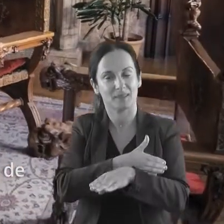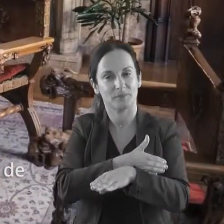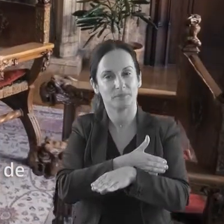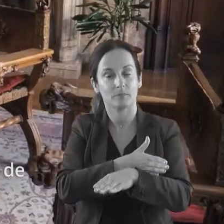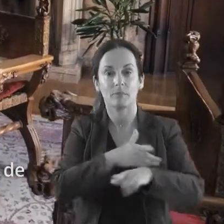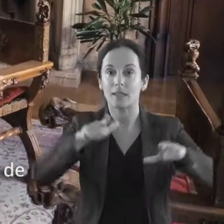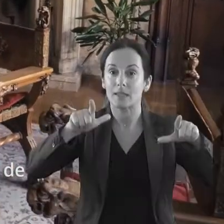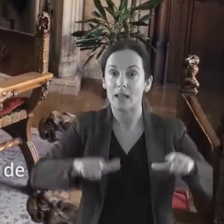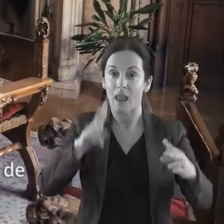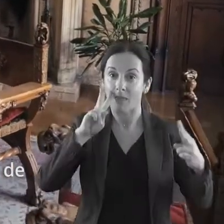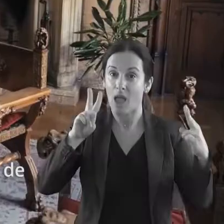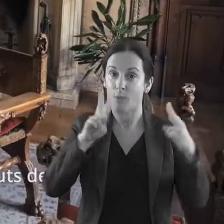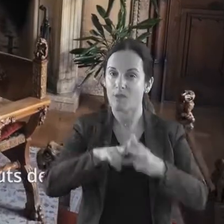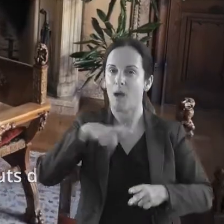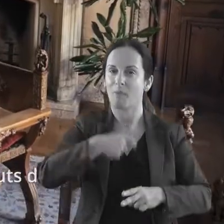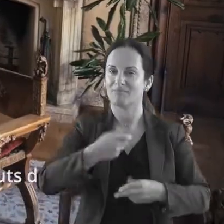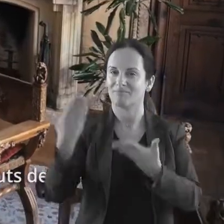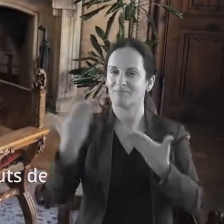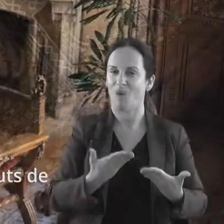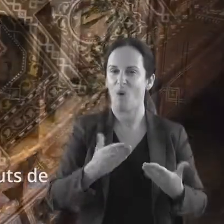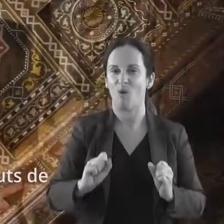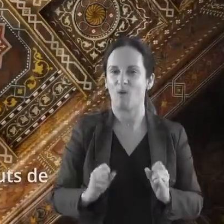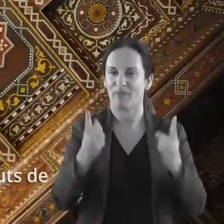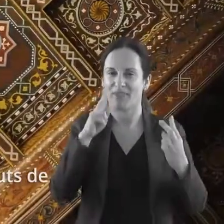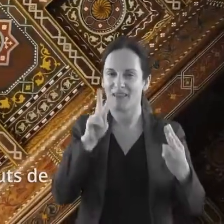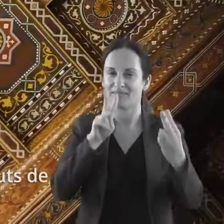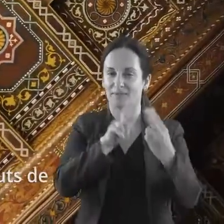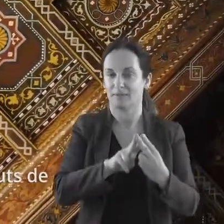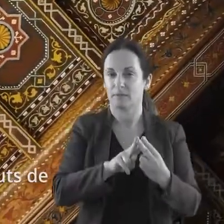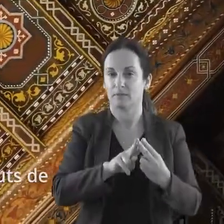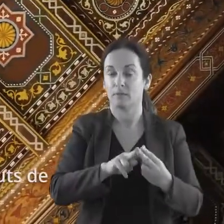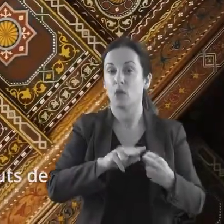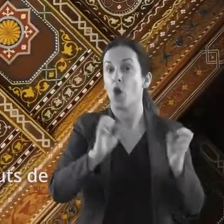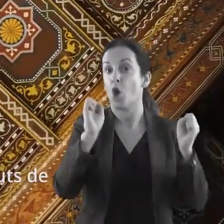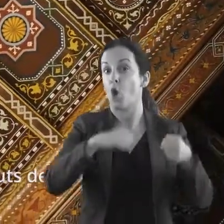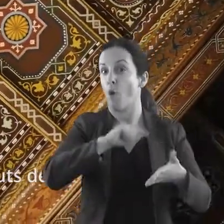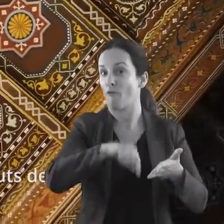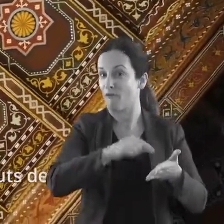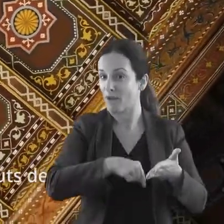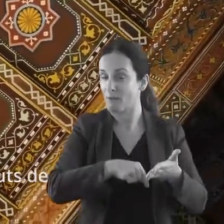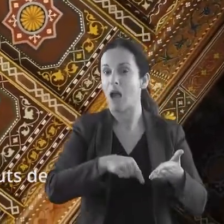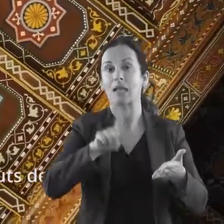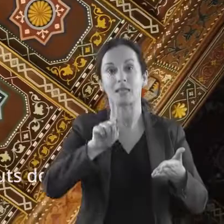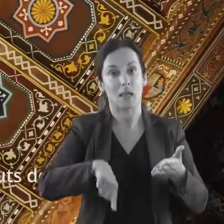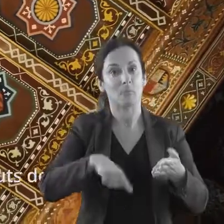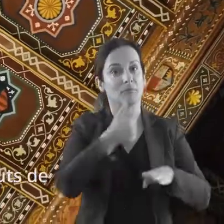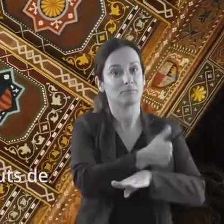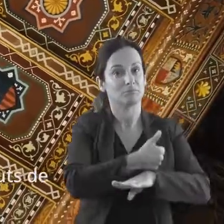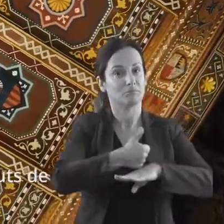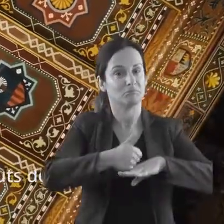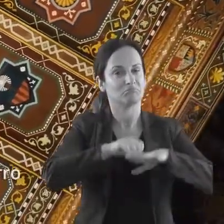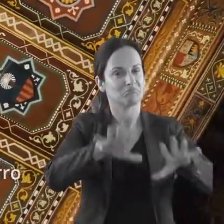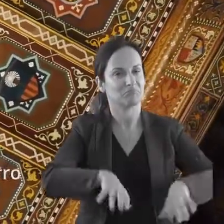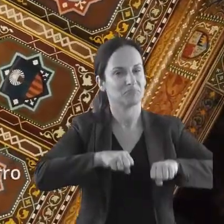preses de possessions de càrrecs. De l'enteixinat neomudejà i decorat amb escuts de municipis illencs que cobreix el